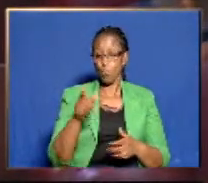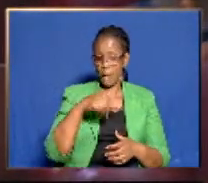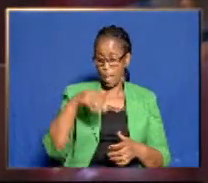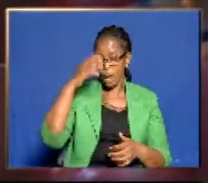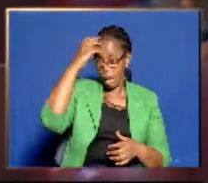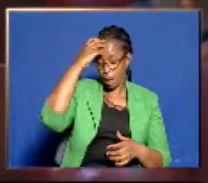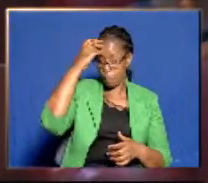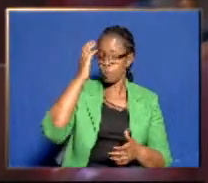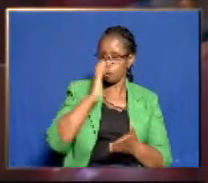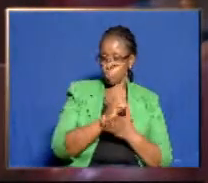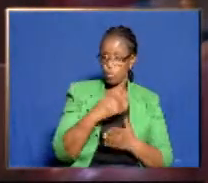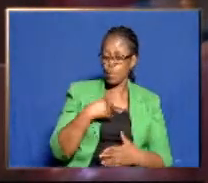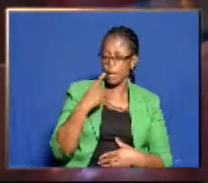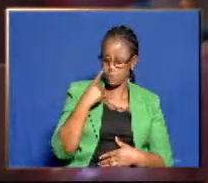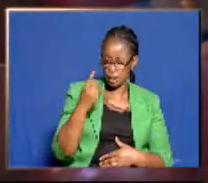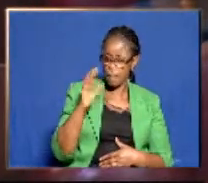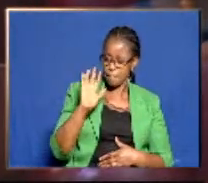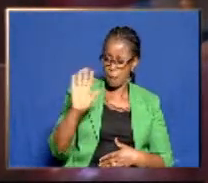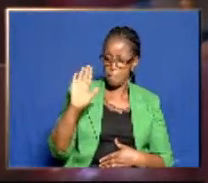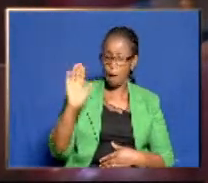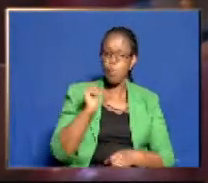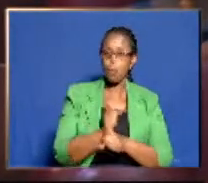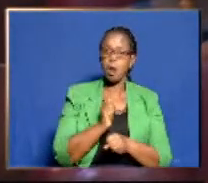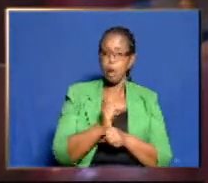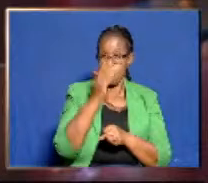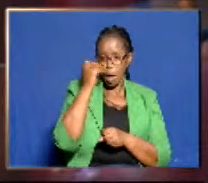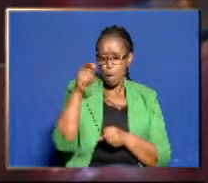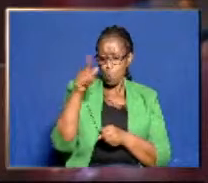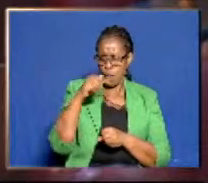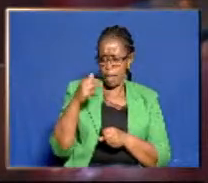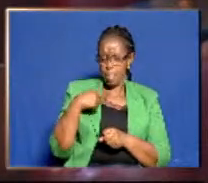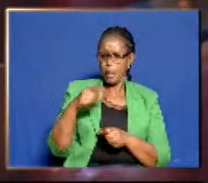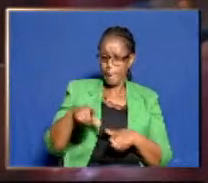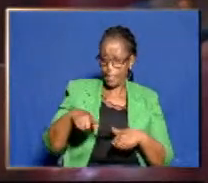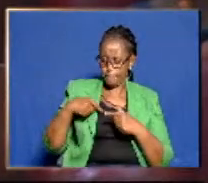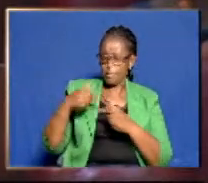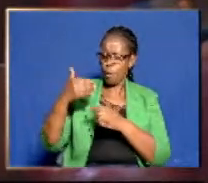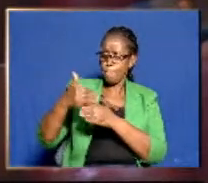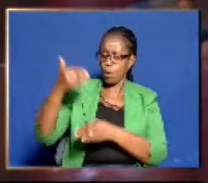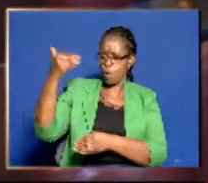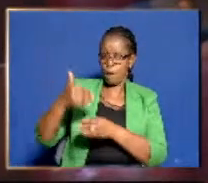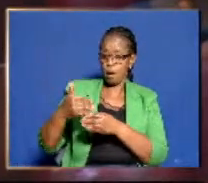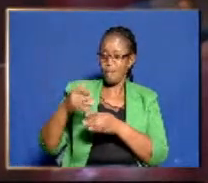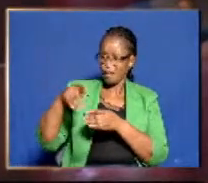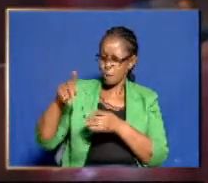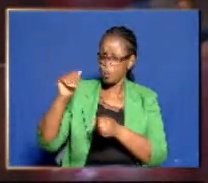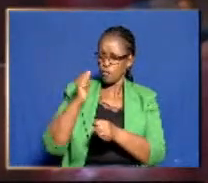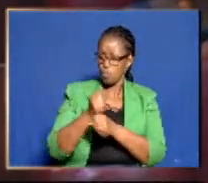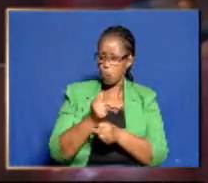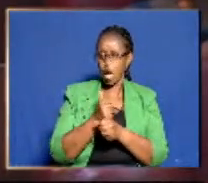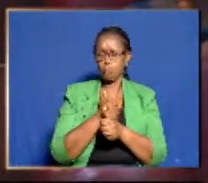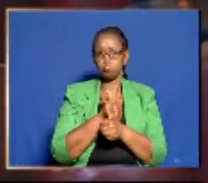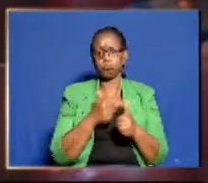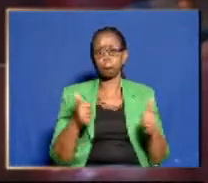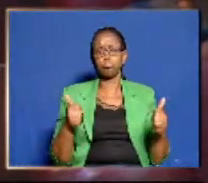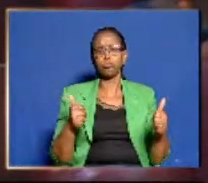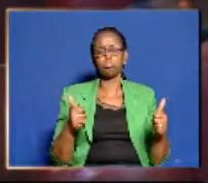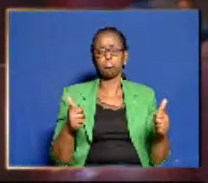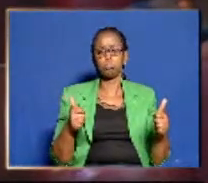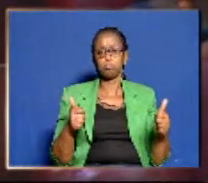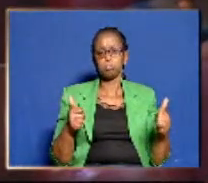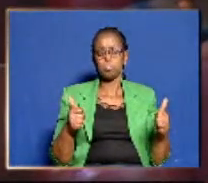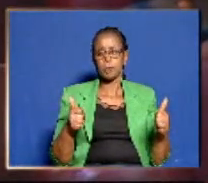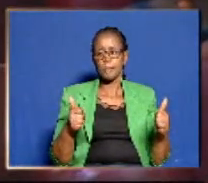yao. Vile tuko hapo kwenye boda, wanafanya kazi mzuri, na huwa tunawatarajia saa nyingine sisi hata tukienda paka